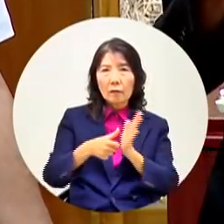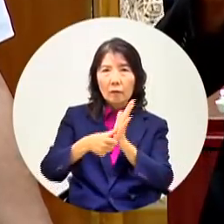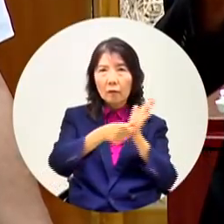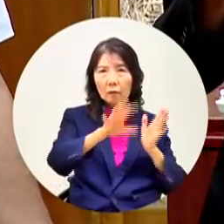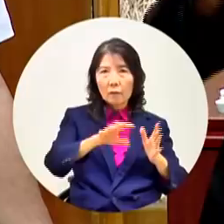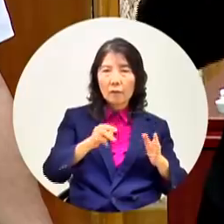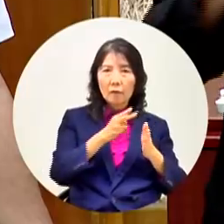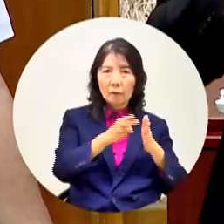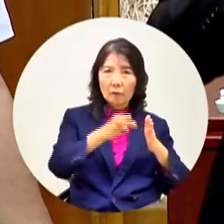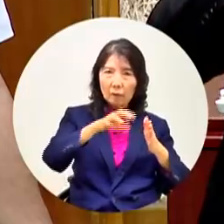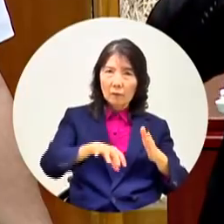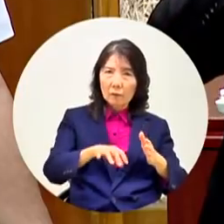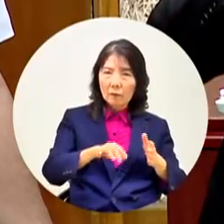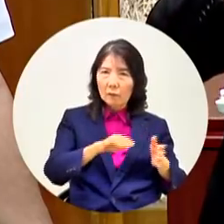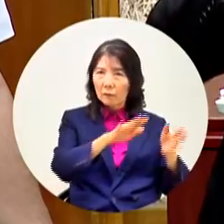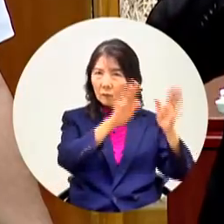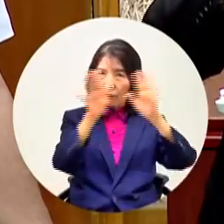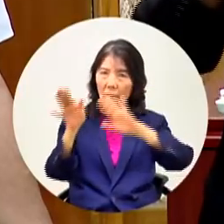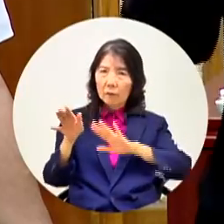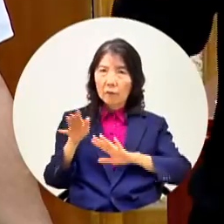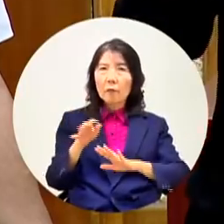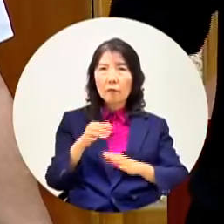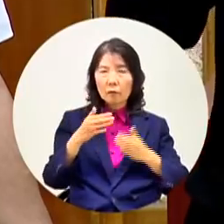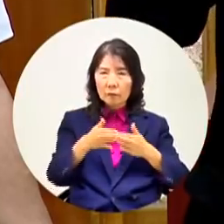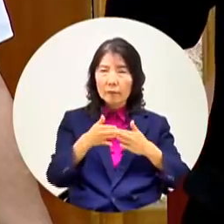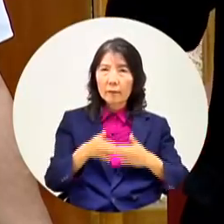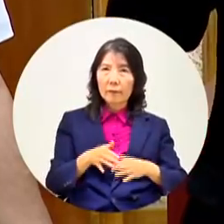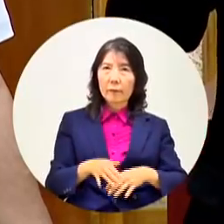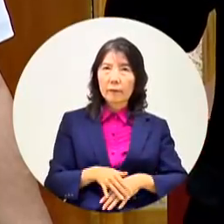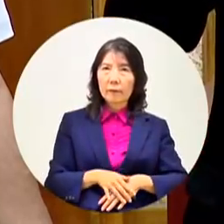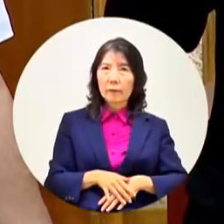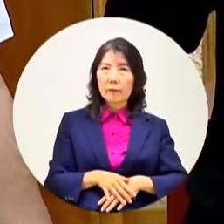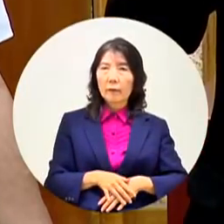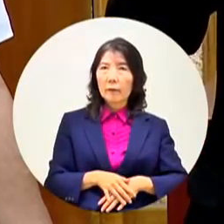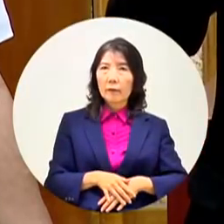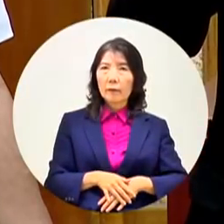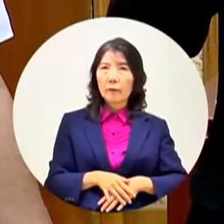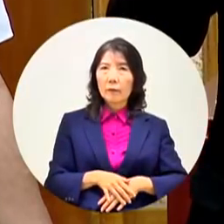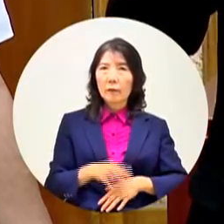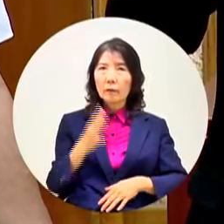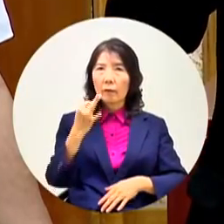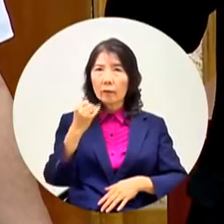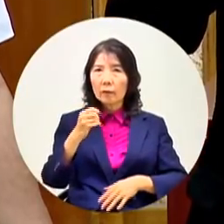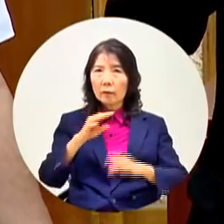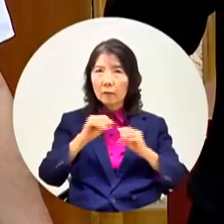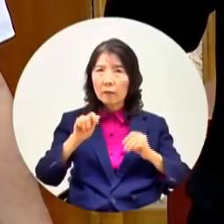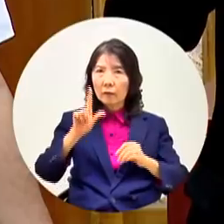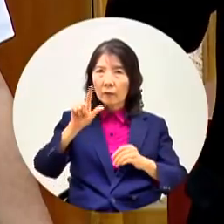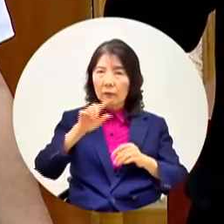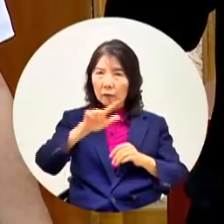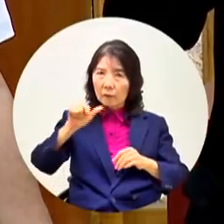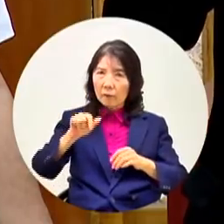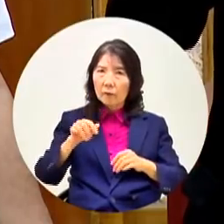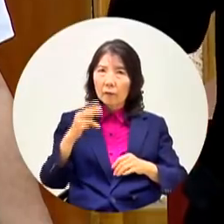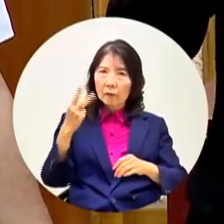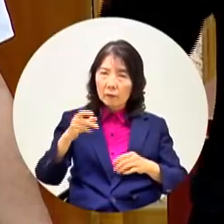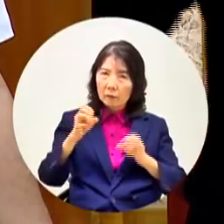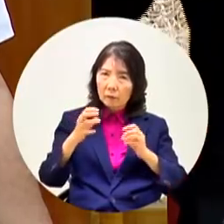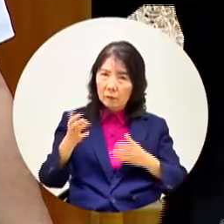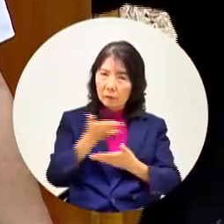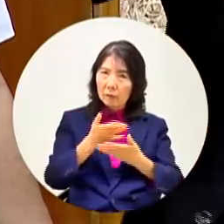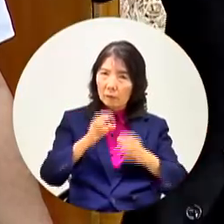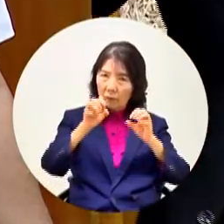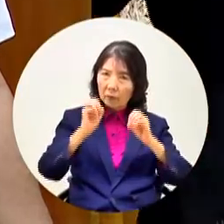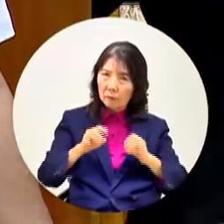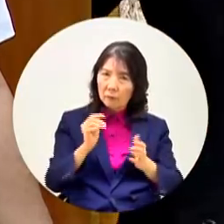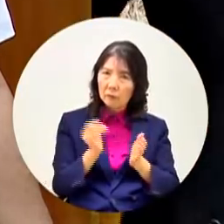的一个行数都非常重要吼，都非常重要。啊，即嘛是有几间啊，迄款迄个地上部的部分。我们还要再沟通，那拆除以后，